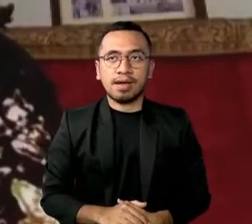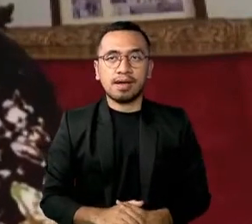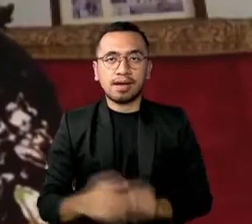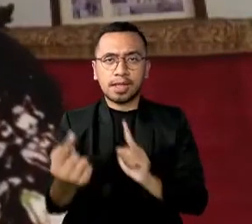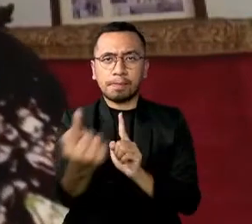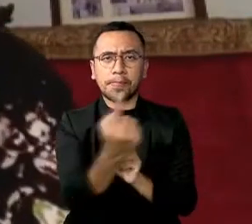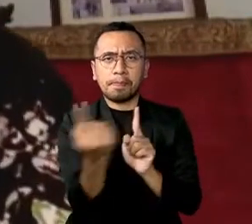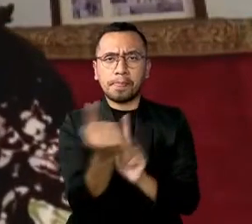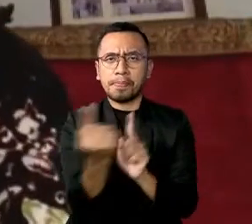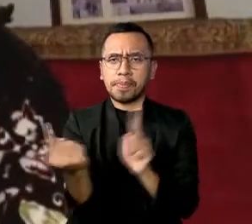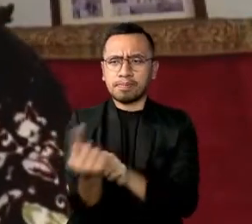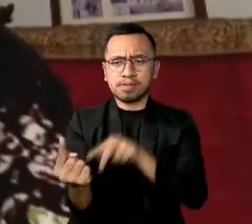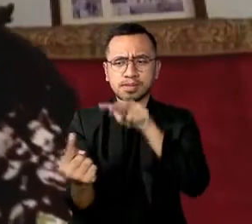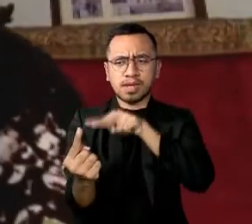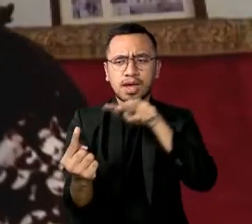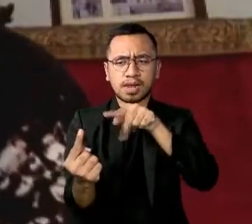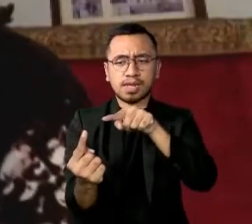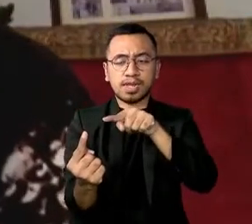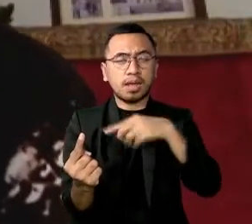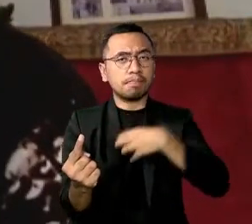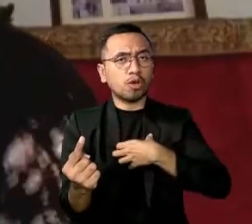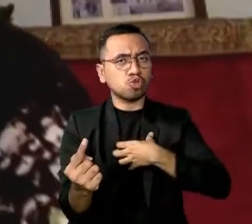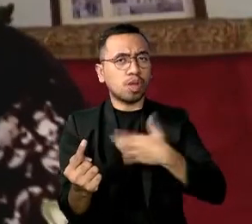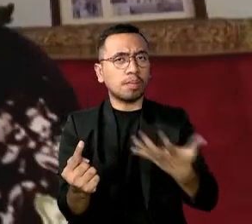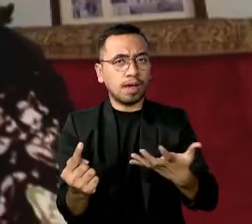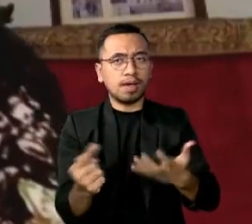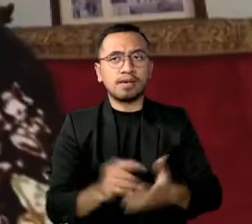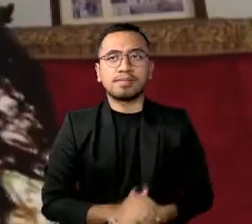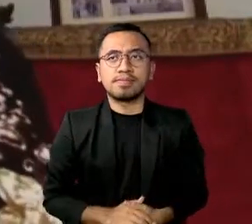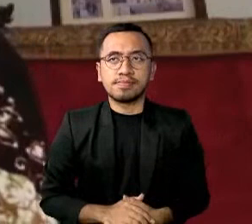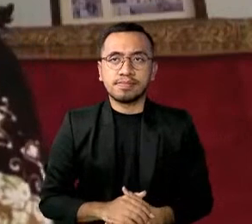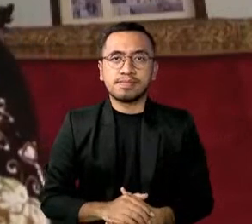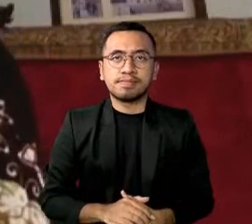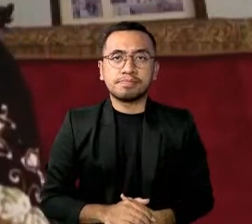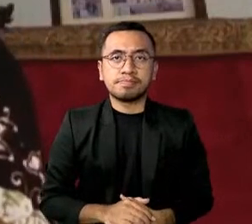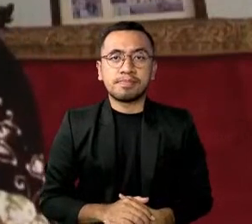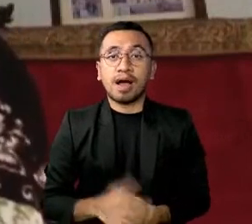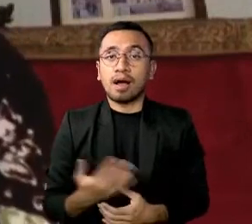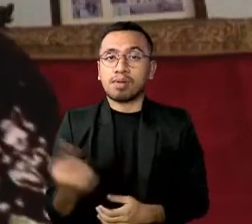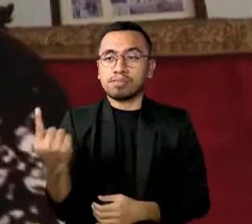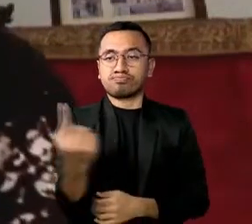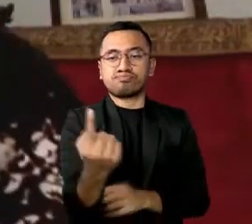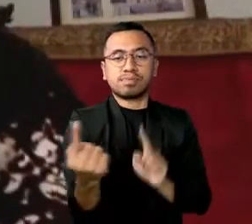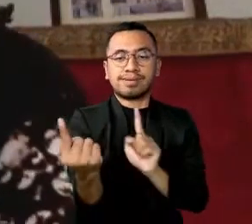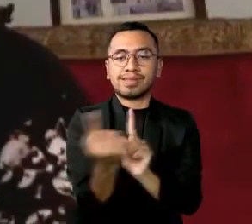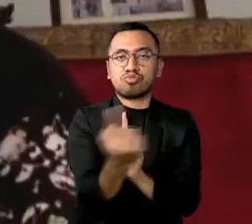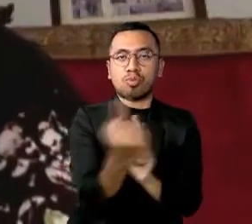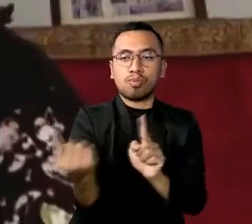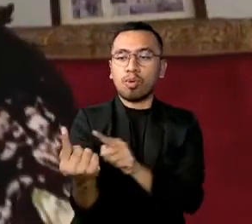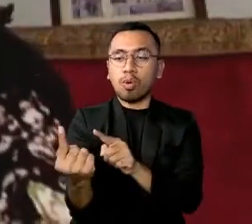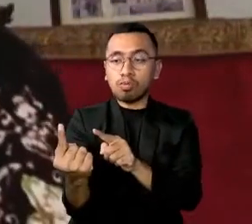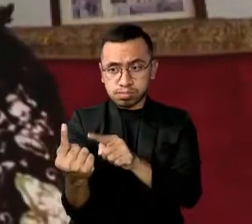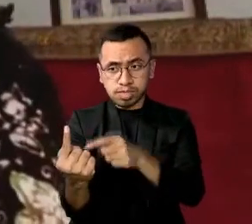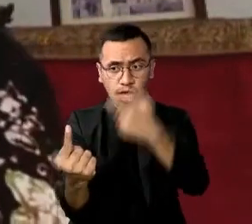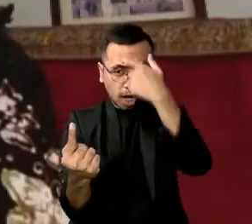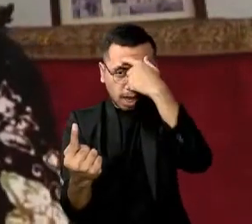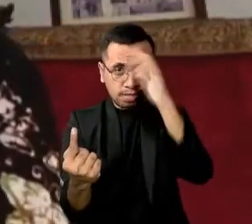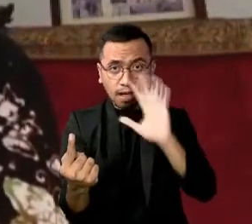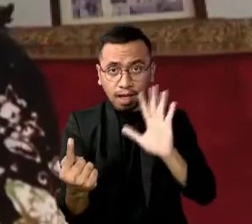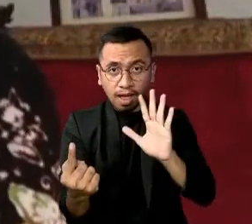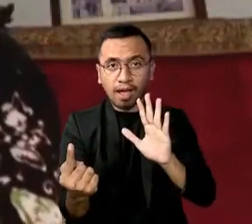pelacakan kontak itu adalah mengidentifikasi mereka ada Apakah sakit atau tidak yang kedua